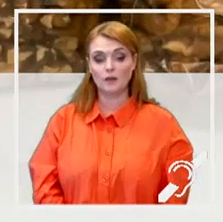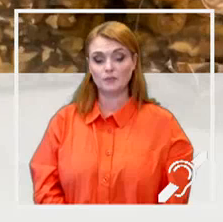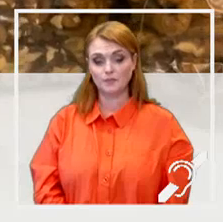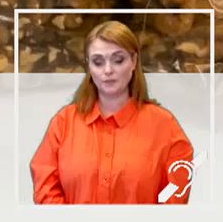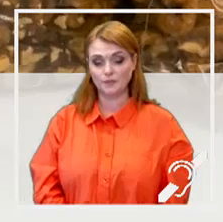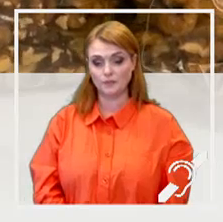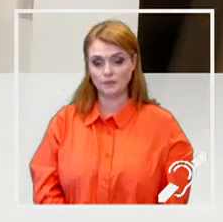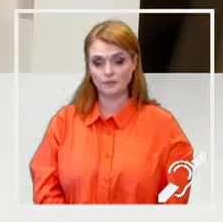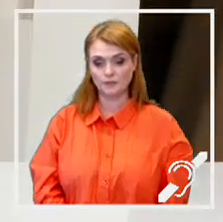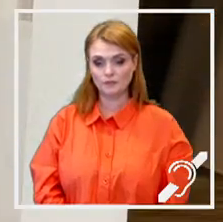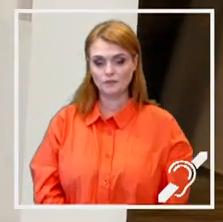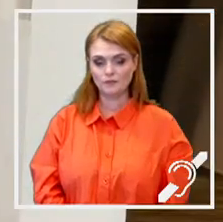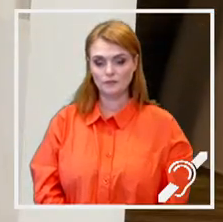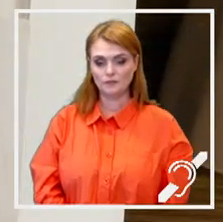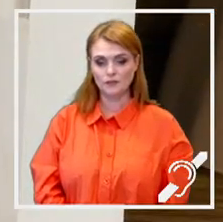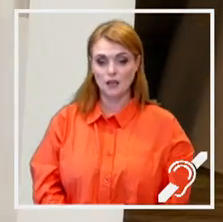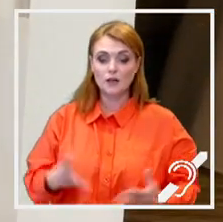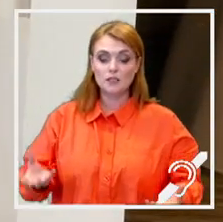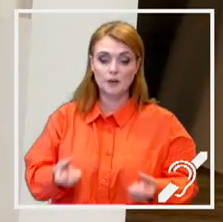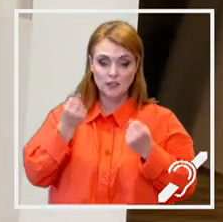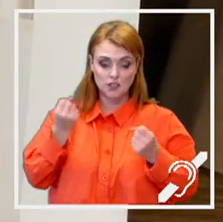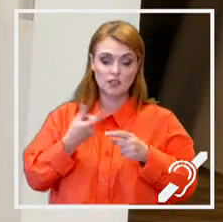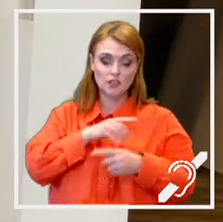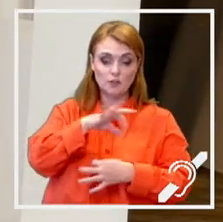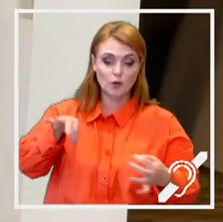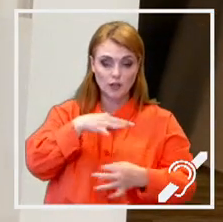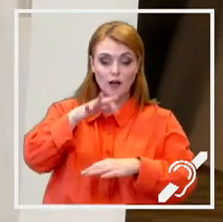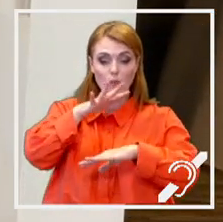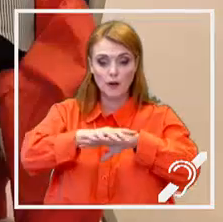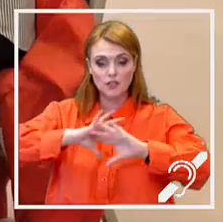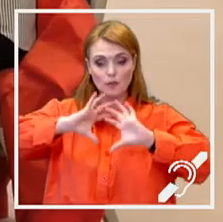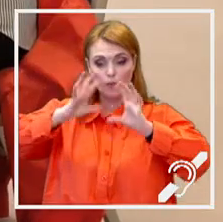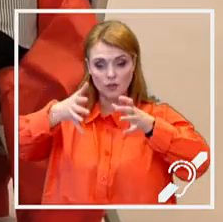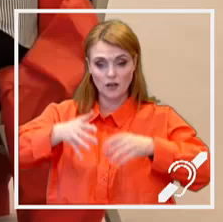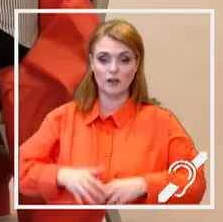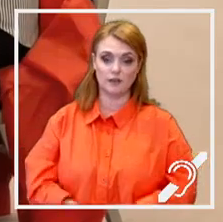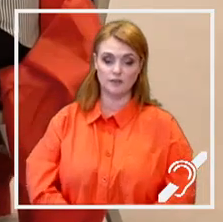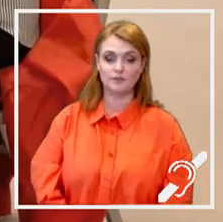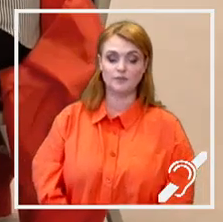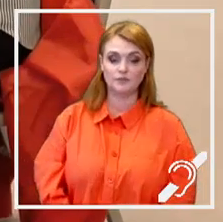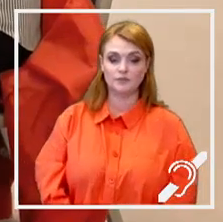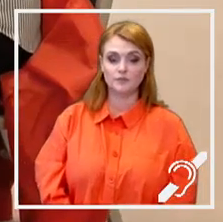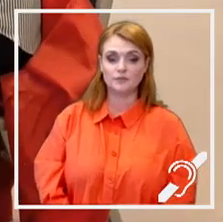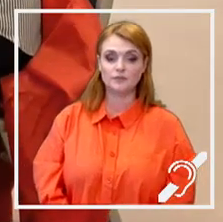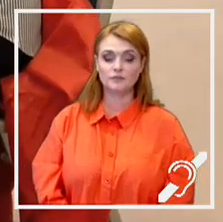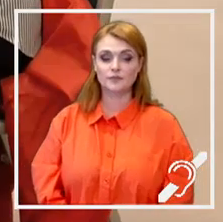Industrie Republica Moldova-România, cu sprijinul proiectului Băncii Mondiale de Competitivitate a IMM-urilor.